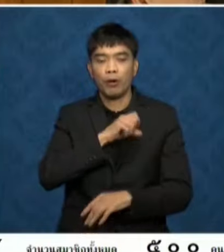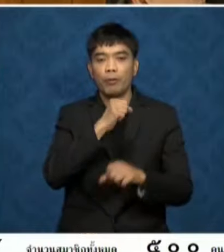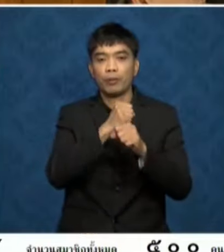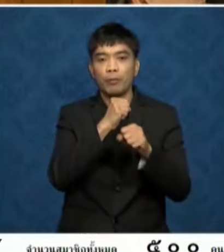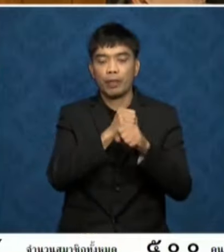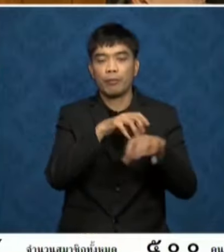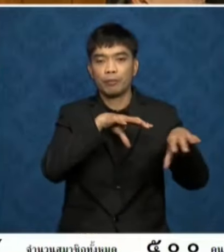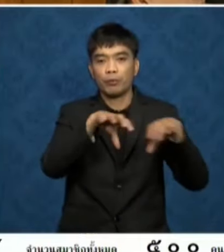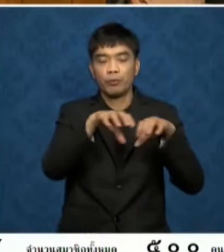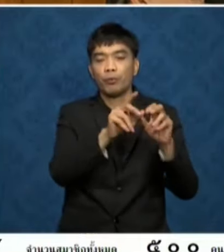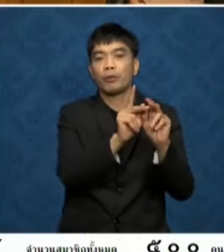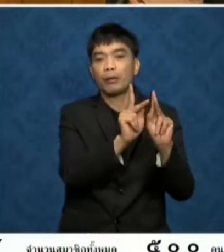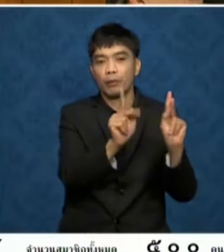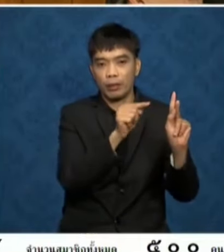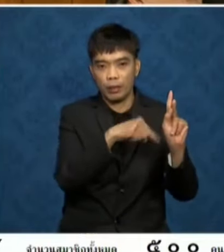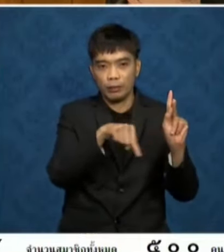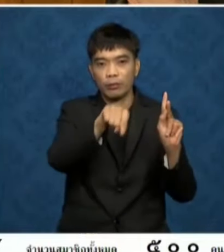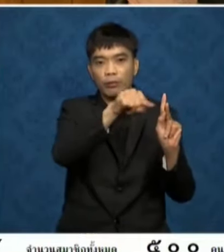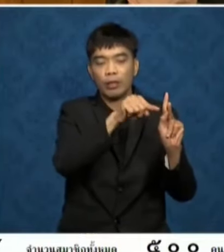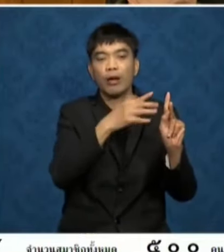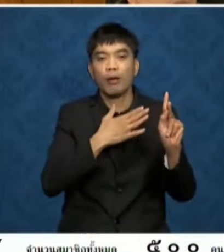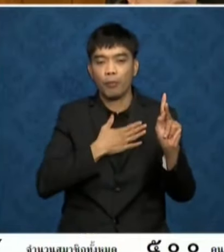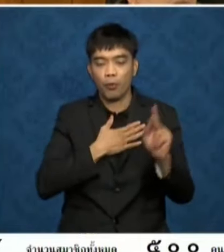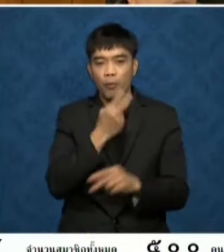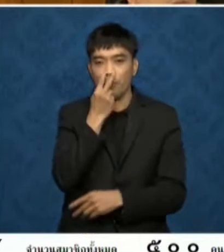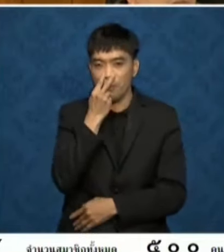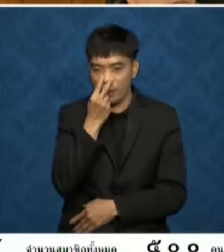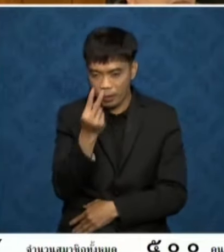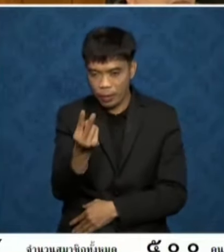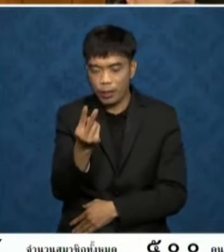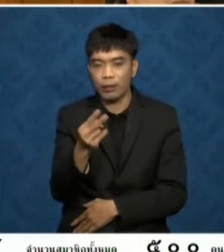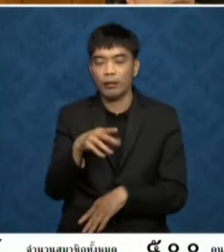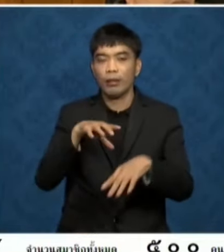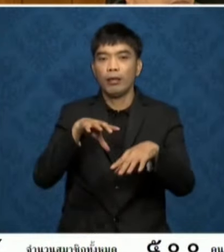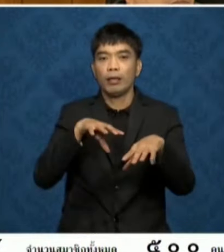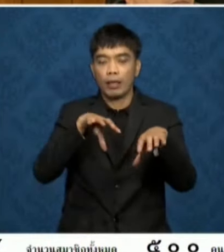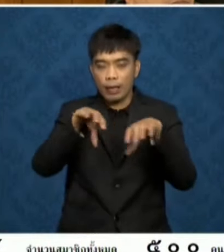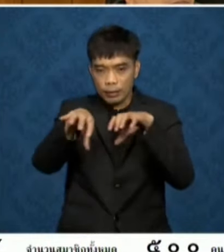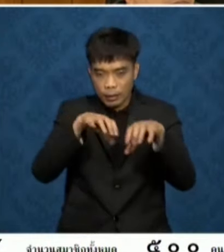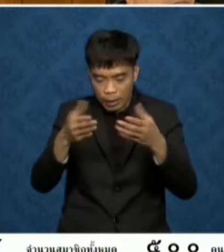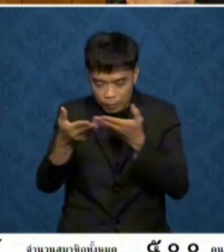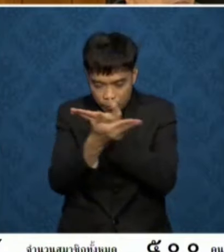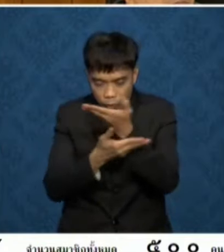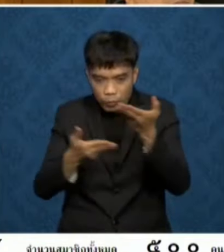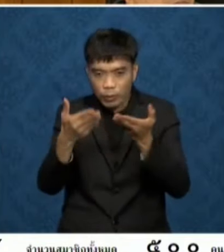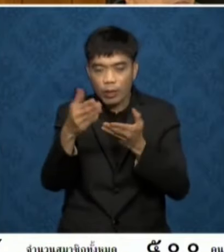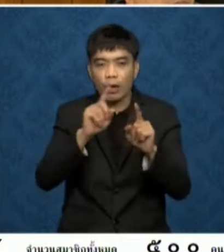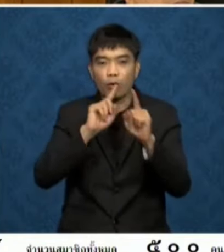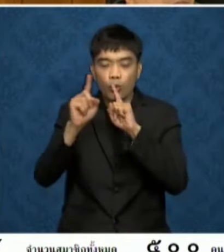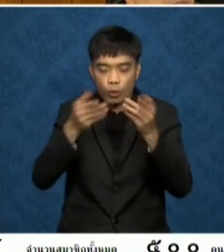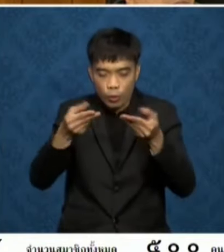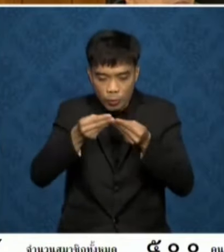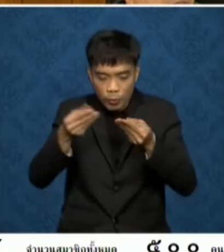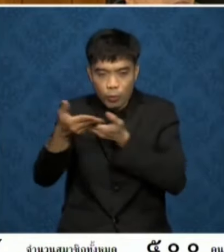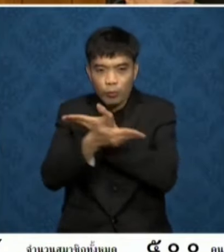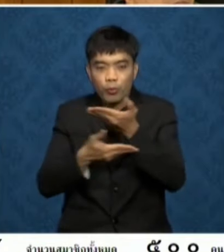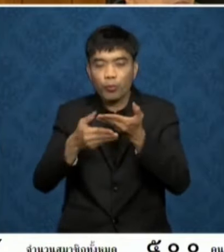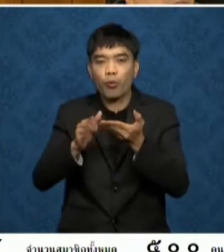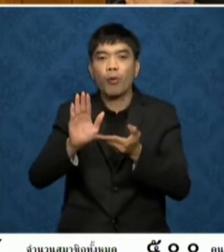ท่านว่าผมเองก็เห็นนะครับว่ากระบวนการพิจารณาของเราเนี่ยมันก็มีข้อบ